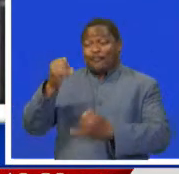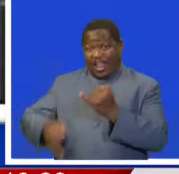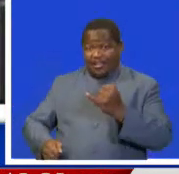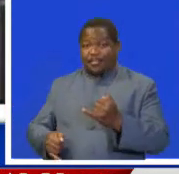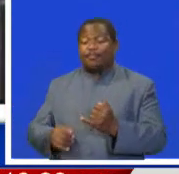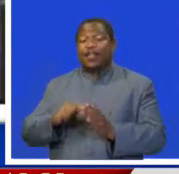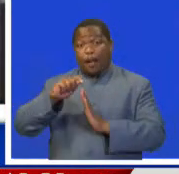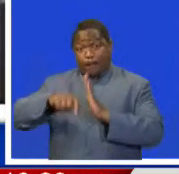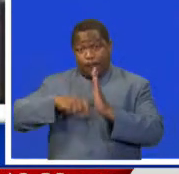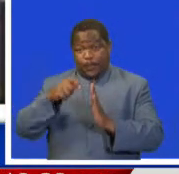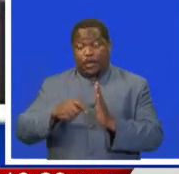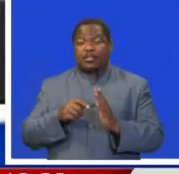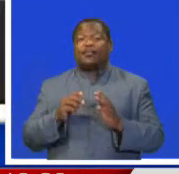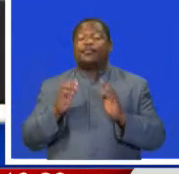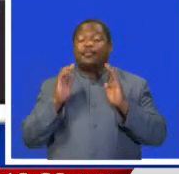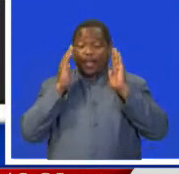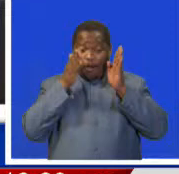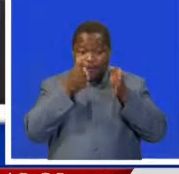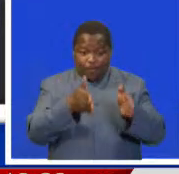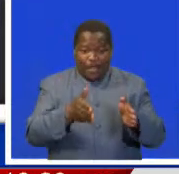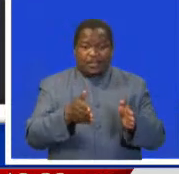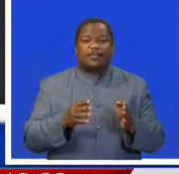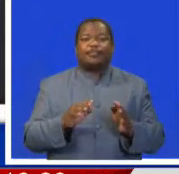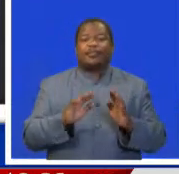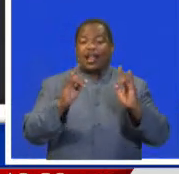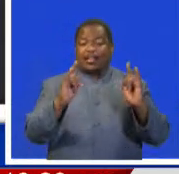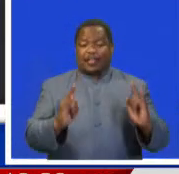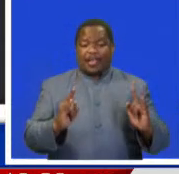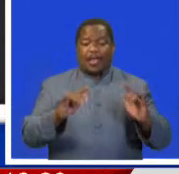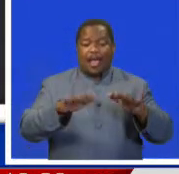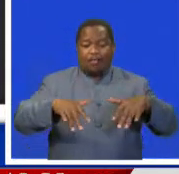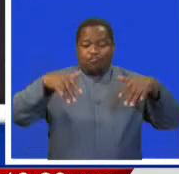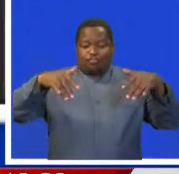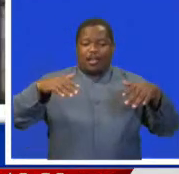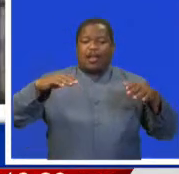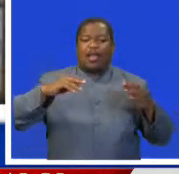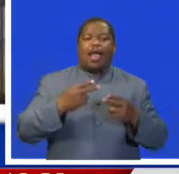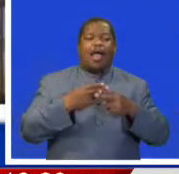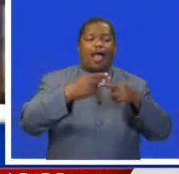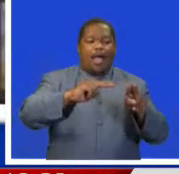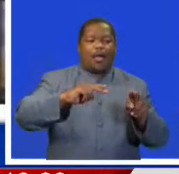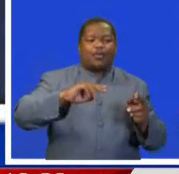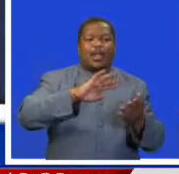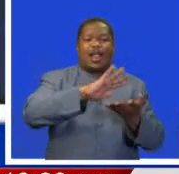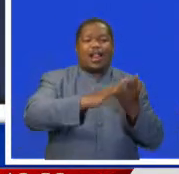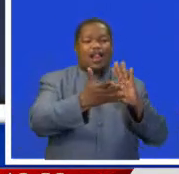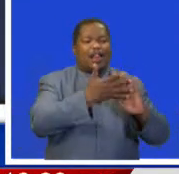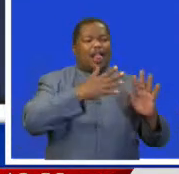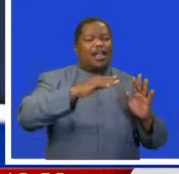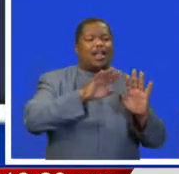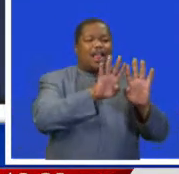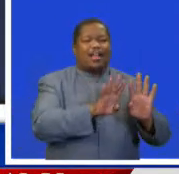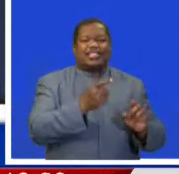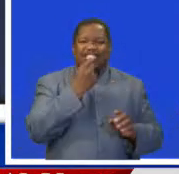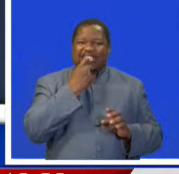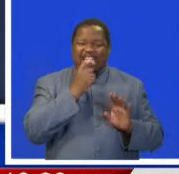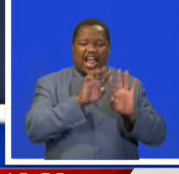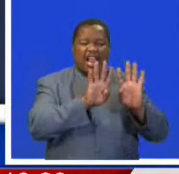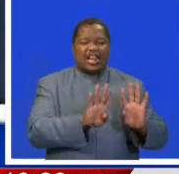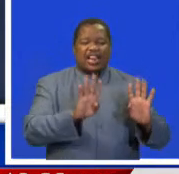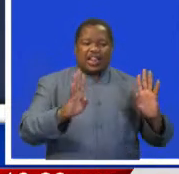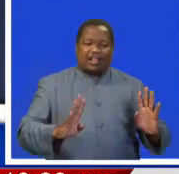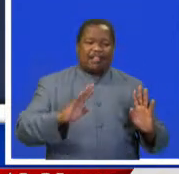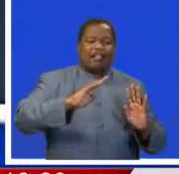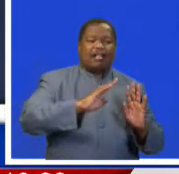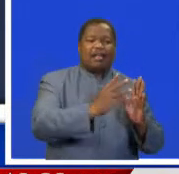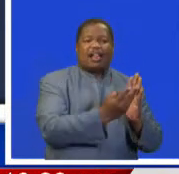fairness lesinayo enyalo sakhe libonza nje lelitawenda ukuthi kube likhulu ukuthi umuntu angafohla la kangena stadium to khona lokho ukuthi